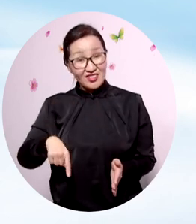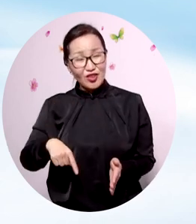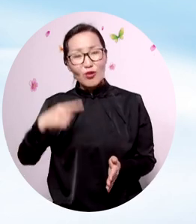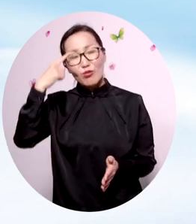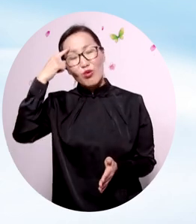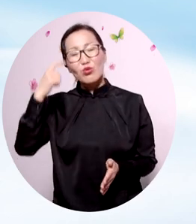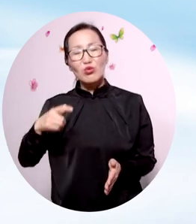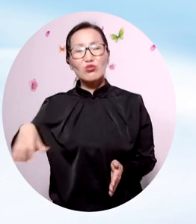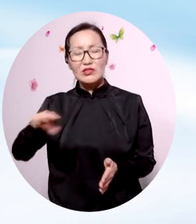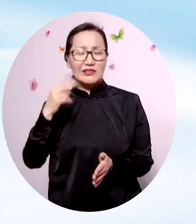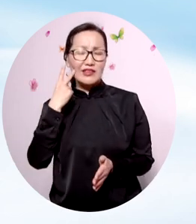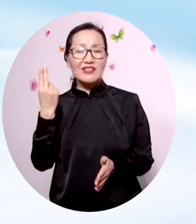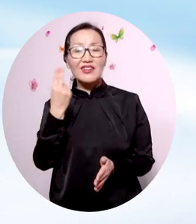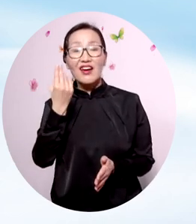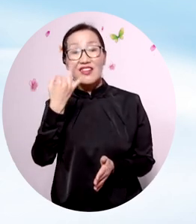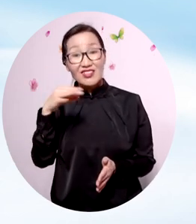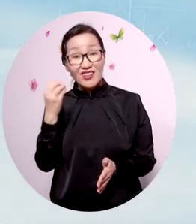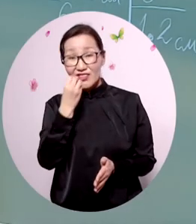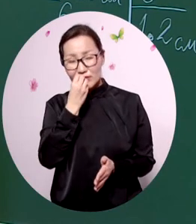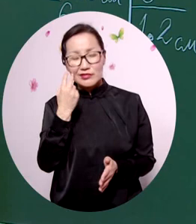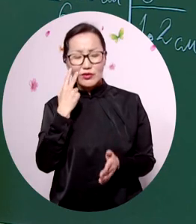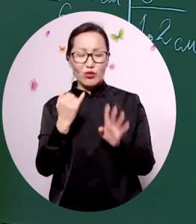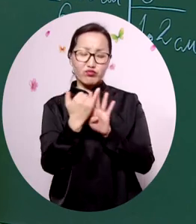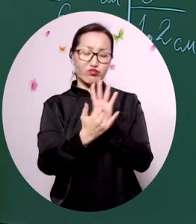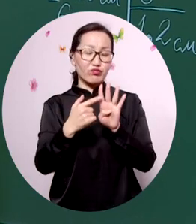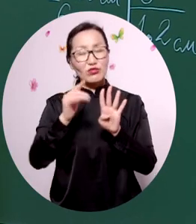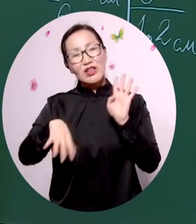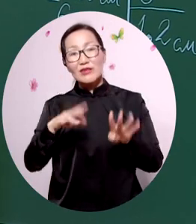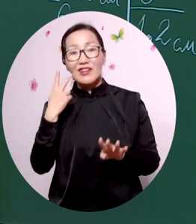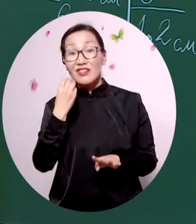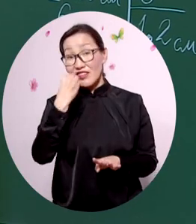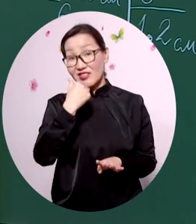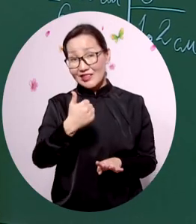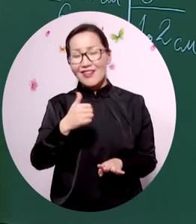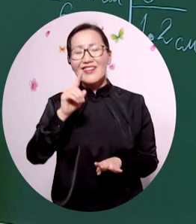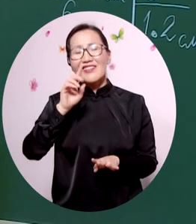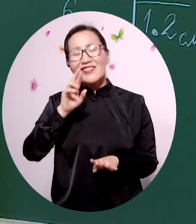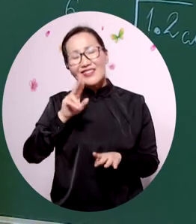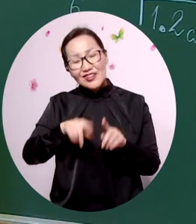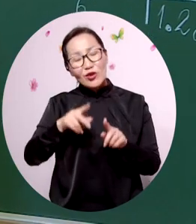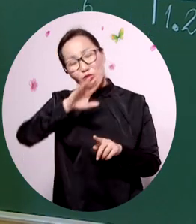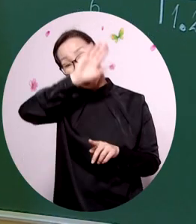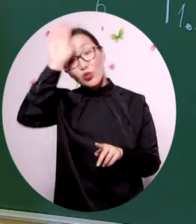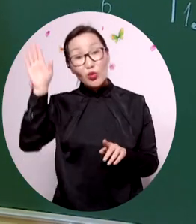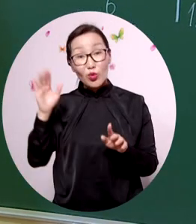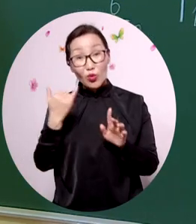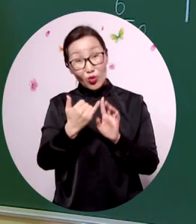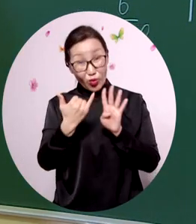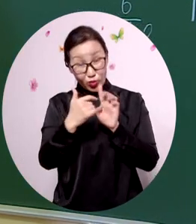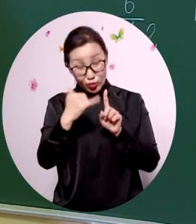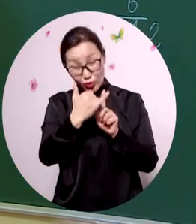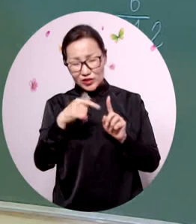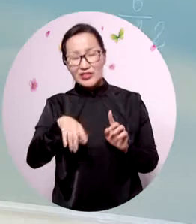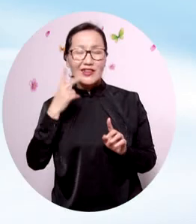Ер нь Монгол хүн маань цагаан эдэгээ альч үйлрэлд байнга хэрэглэж байх юм бол ялангуяа зуны үйлрэлд хэрэглэх юм бол бидний бие